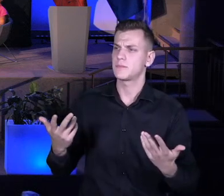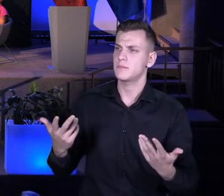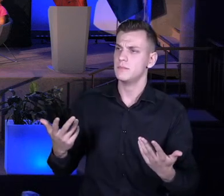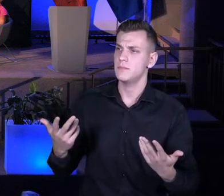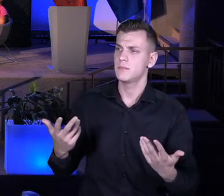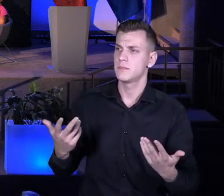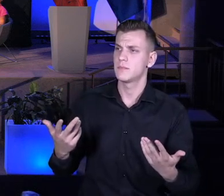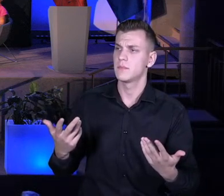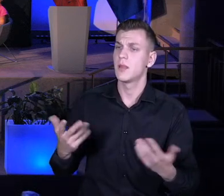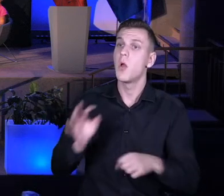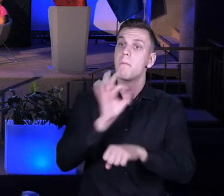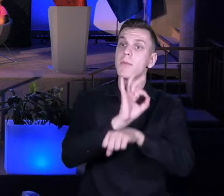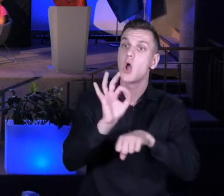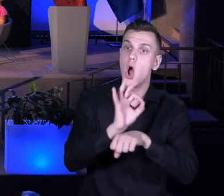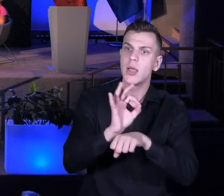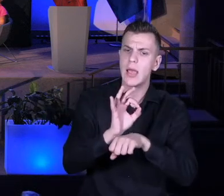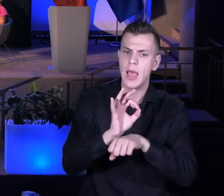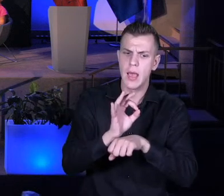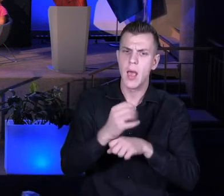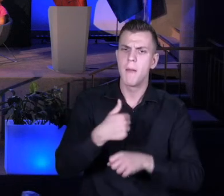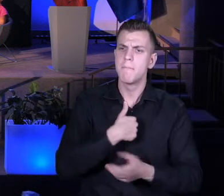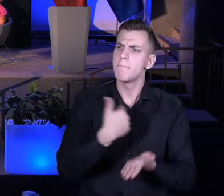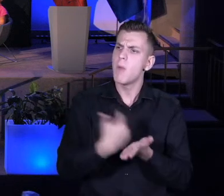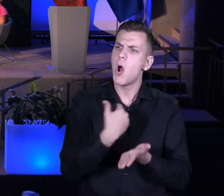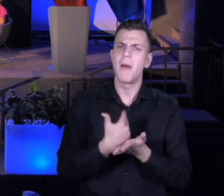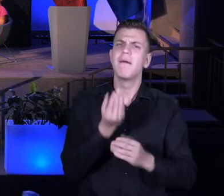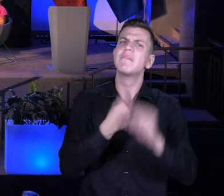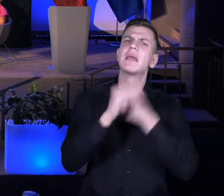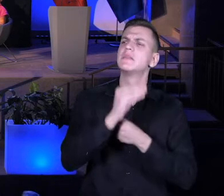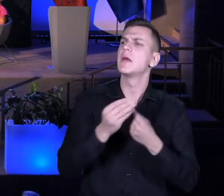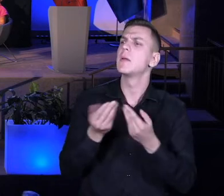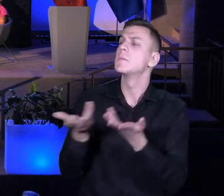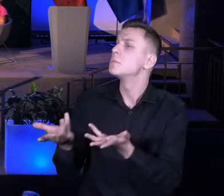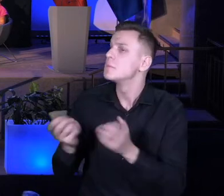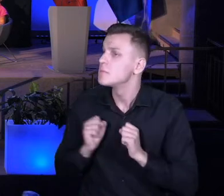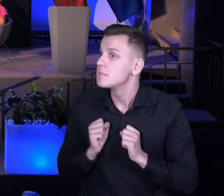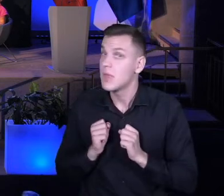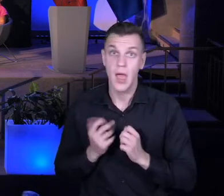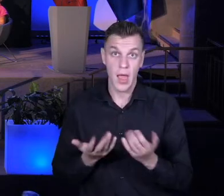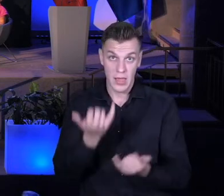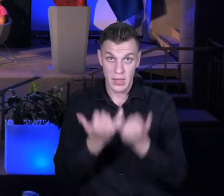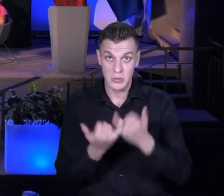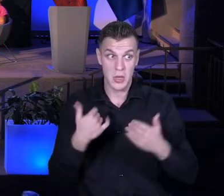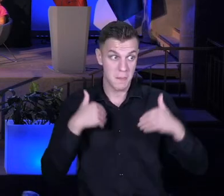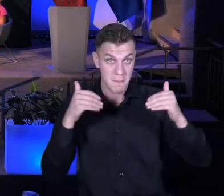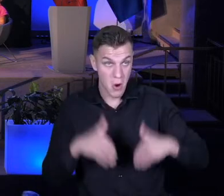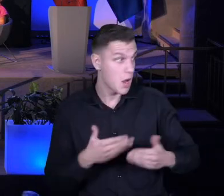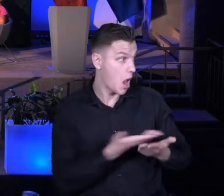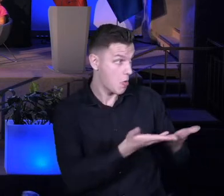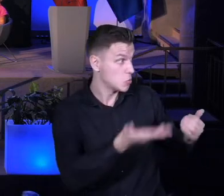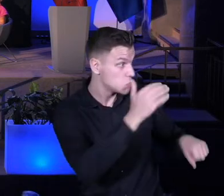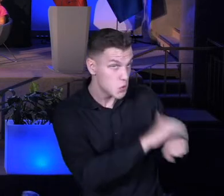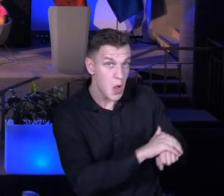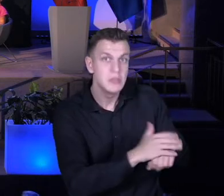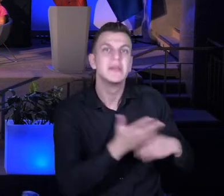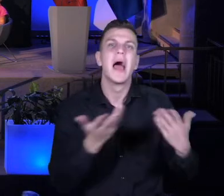mnie wydarzyła się w projekcie, to... Jeżeli pozwolisz, Magdo i moje szanowne koleżanki, to chciałabym